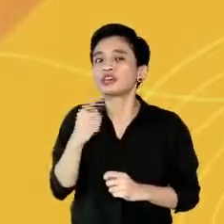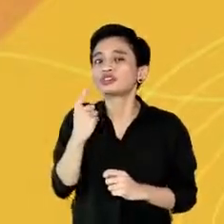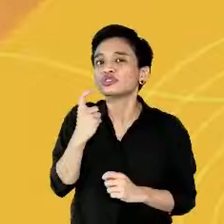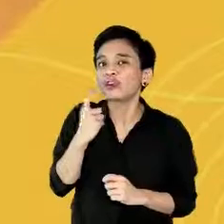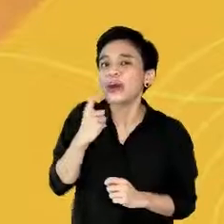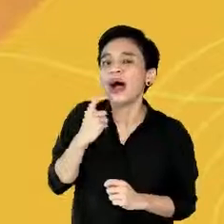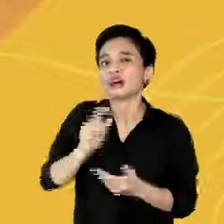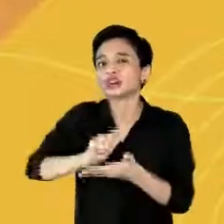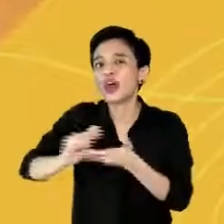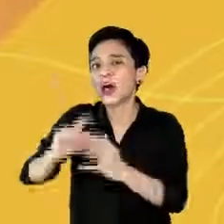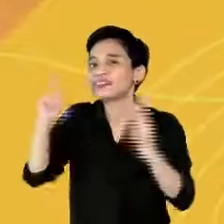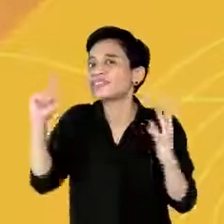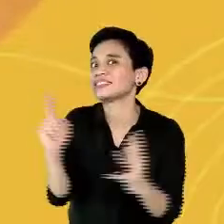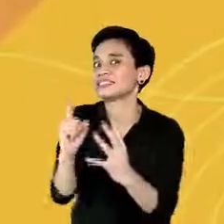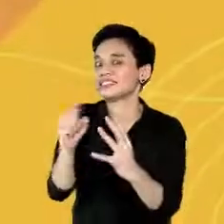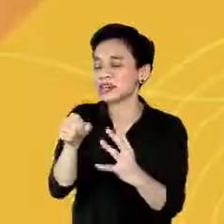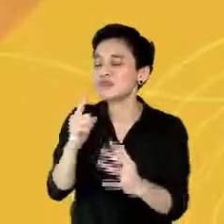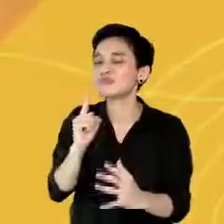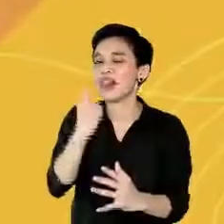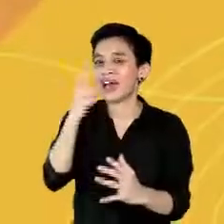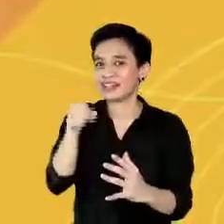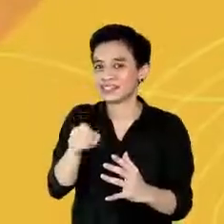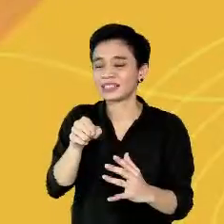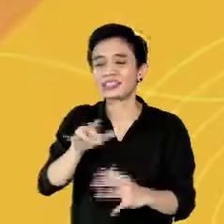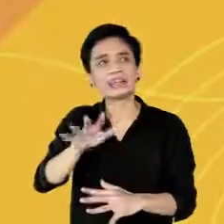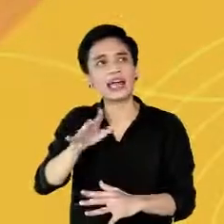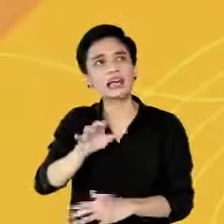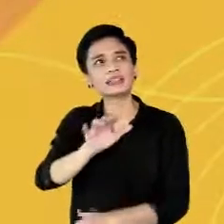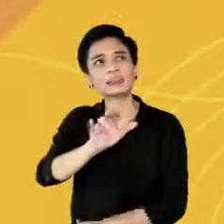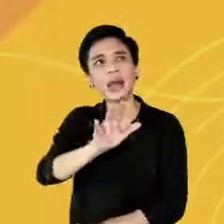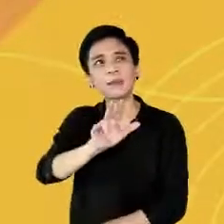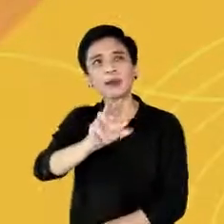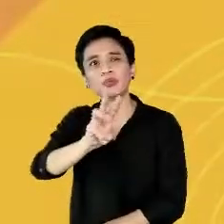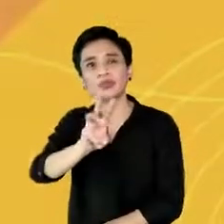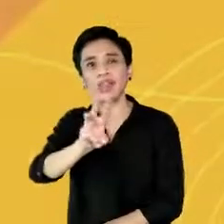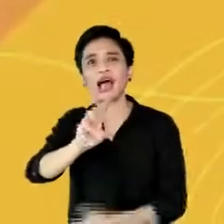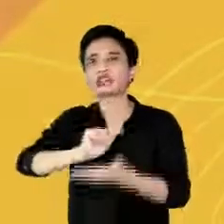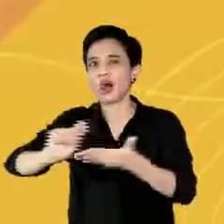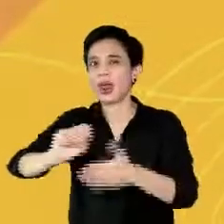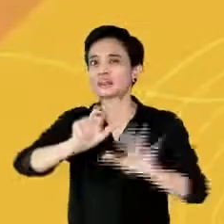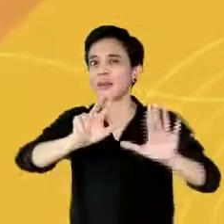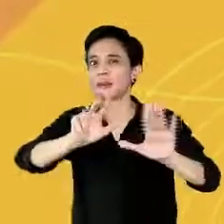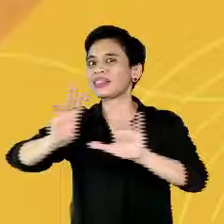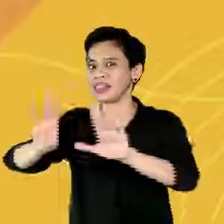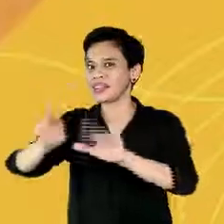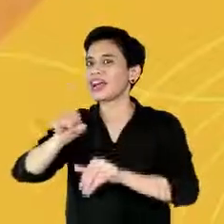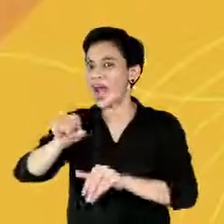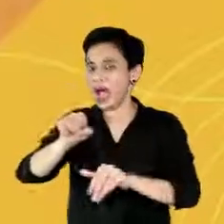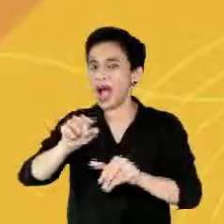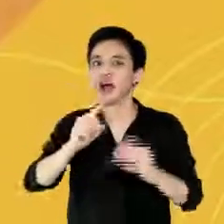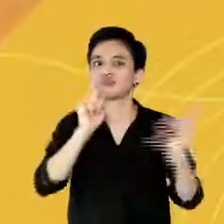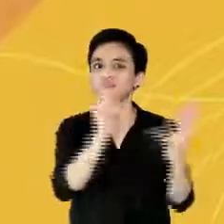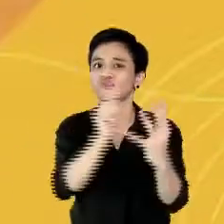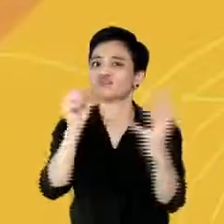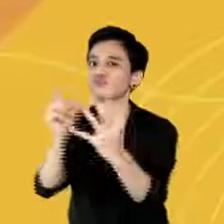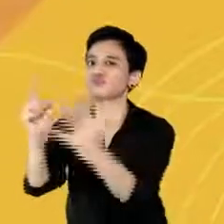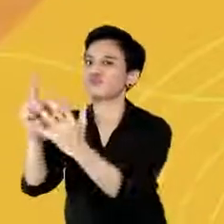proses tatap muka anda sekitar 83.000 yang kita coba